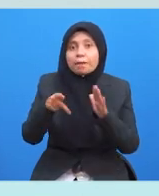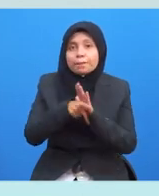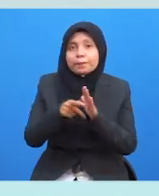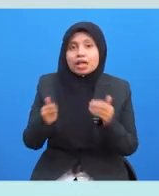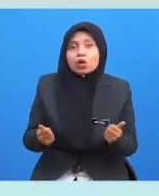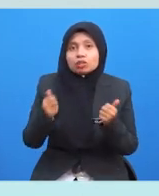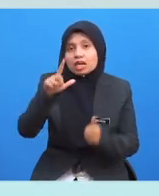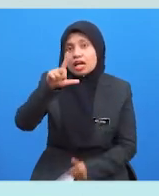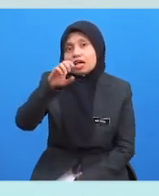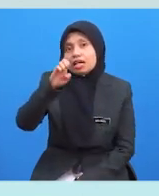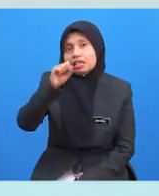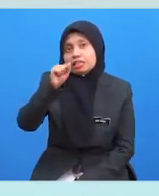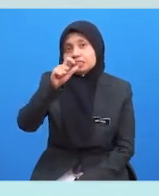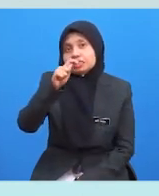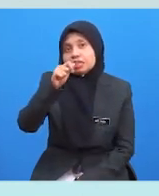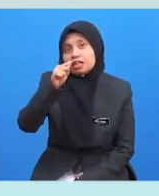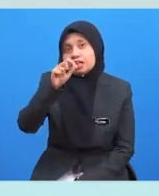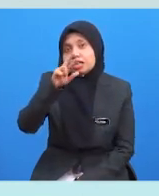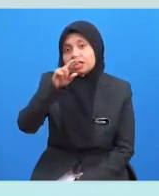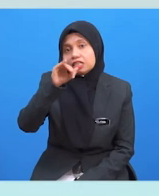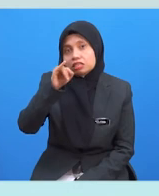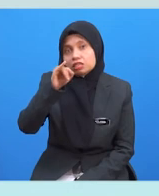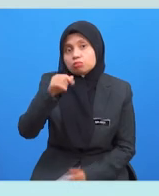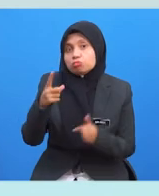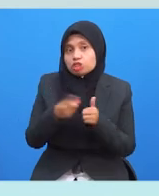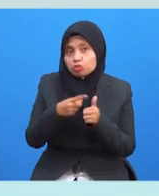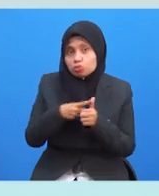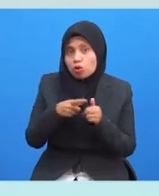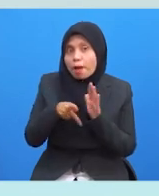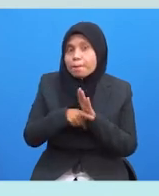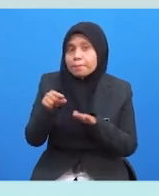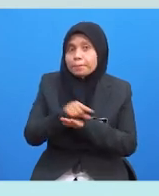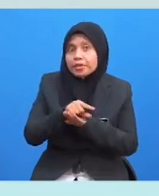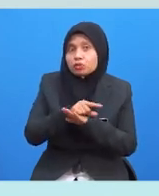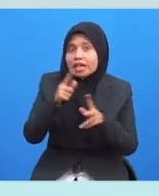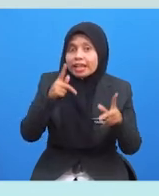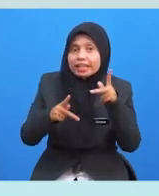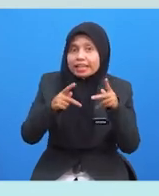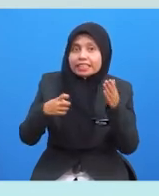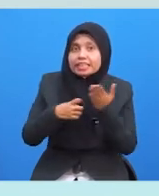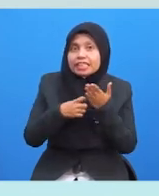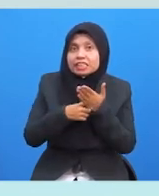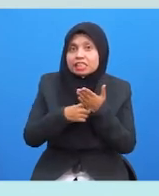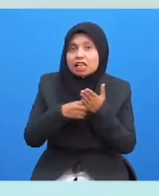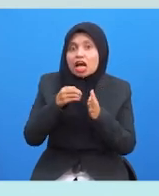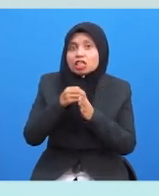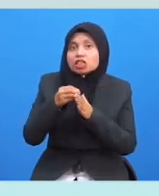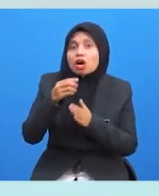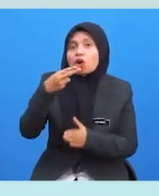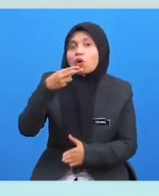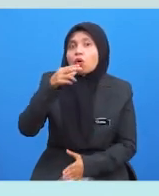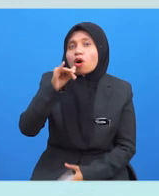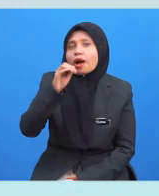pengangkutan lestari, iaitu yang pertama, penggunaan kereta elektrik atau